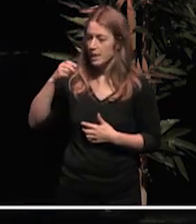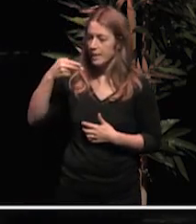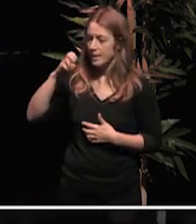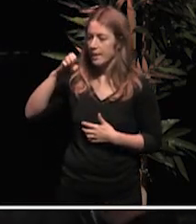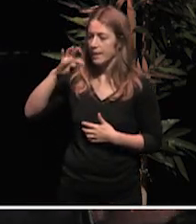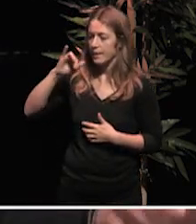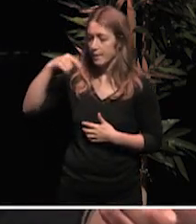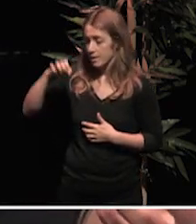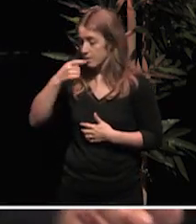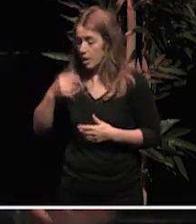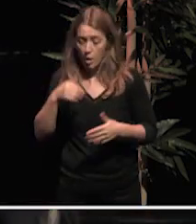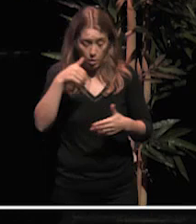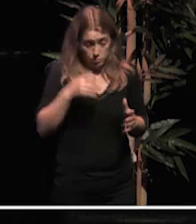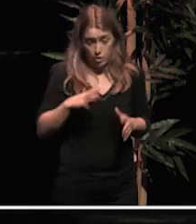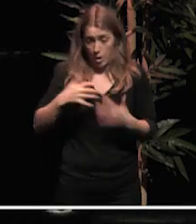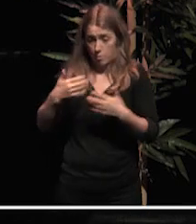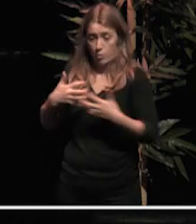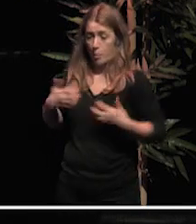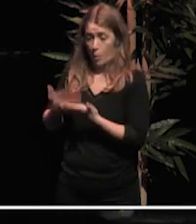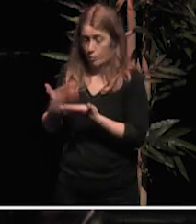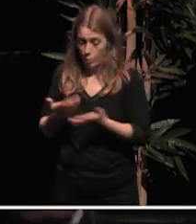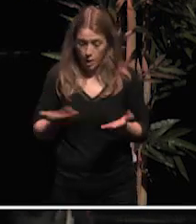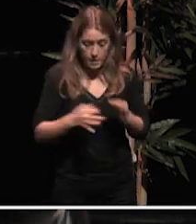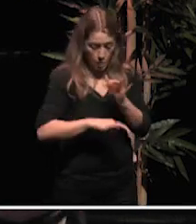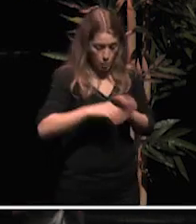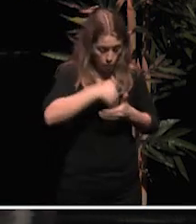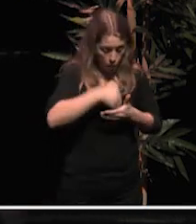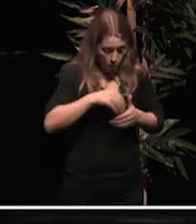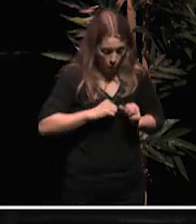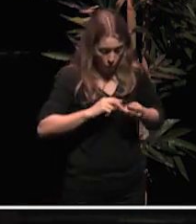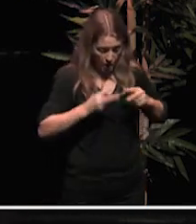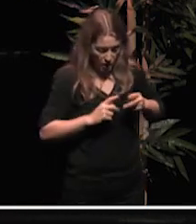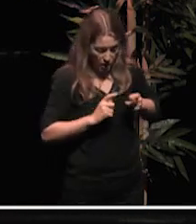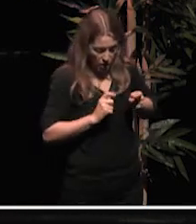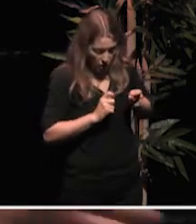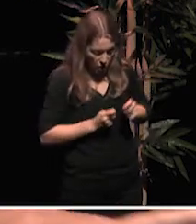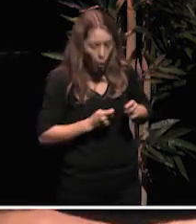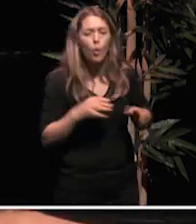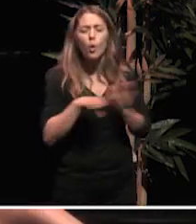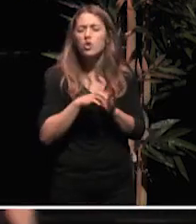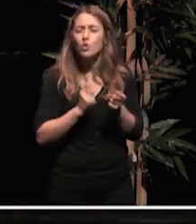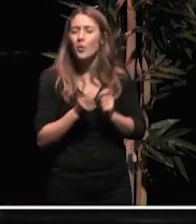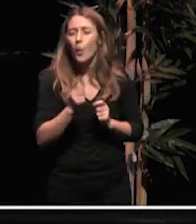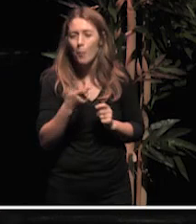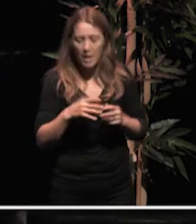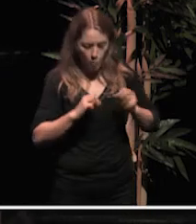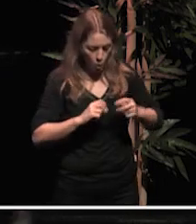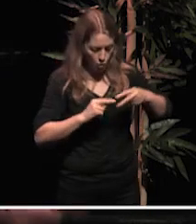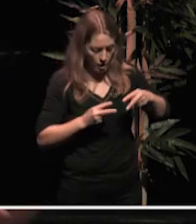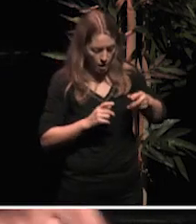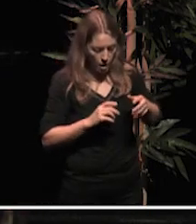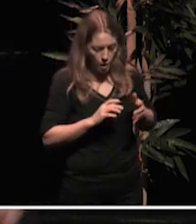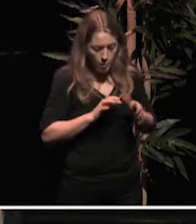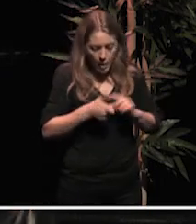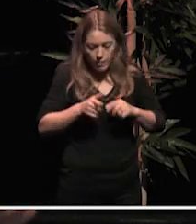vont dans le noyau des cellules et qui permettent de modifier l'ADN, pas de changer le code génétique, mais de modifier l'expression